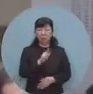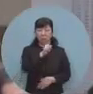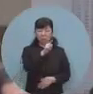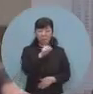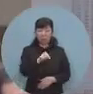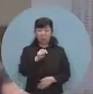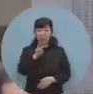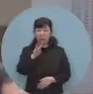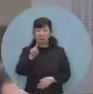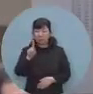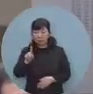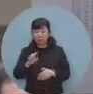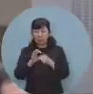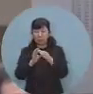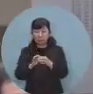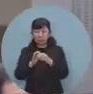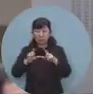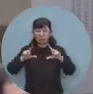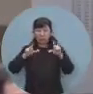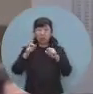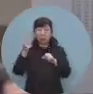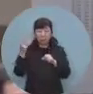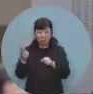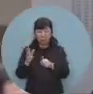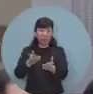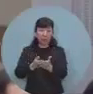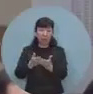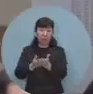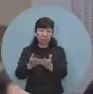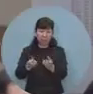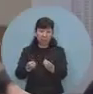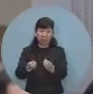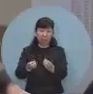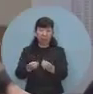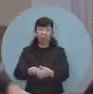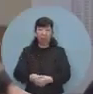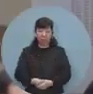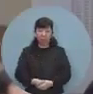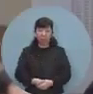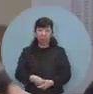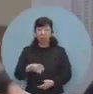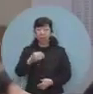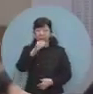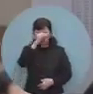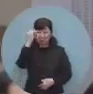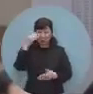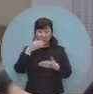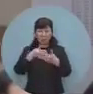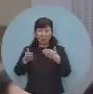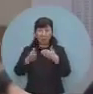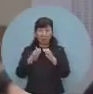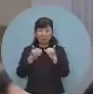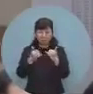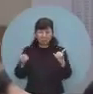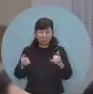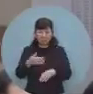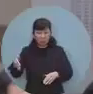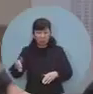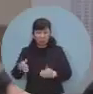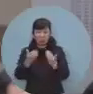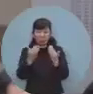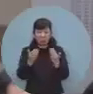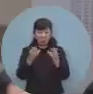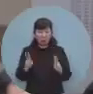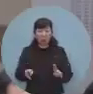ついてはあ東京都におきましても補助採択のためにあ式経験者経験者ですね河川工学などの専門家が入っ